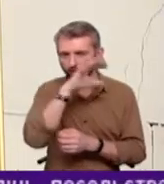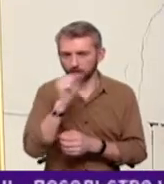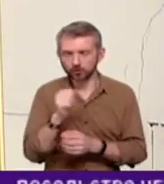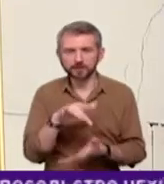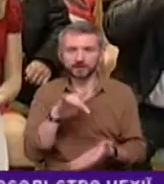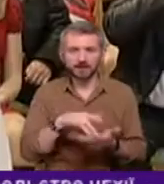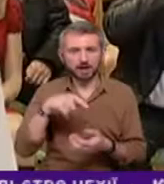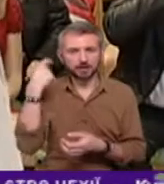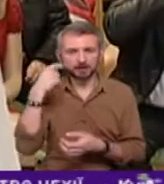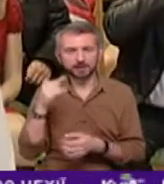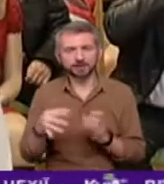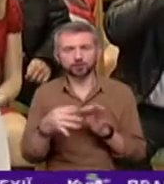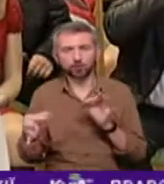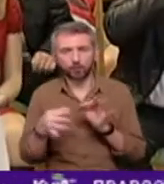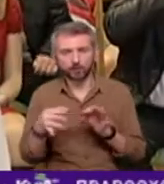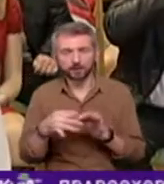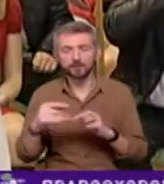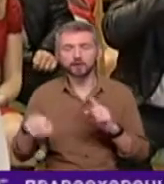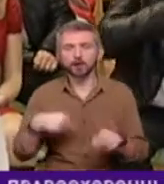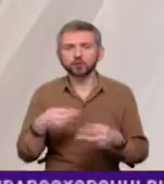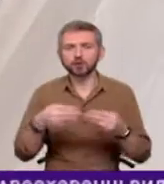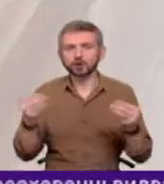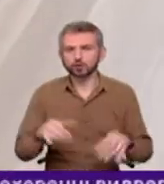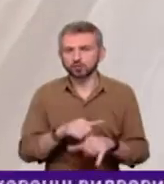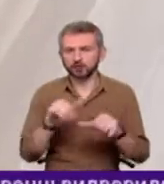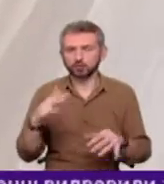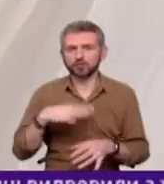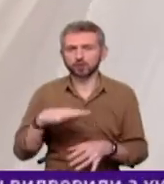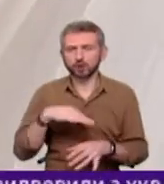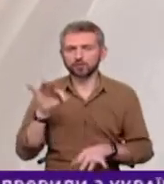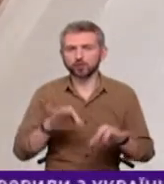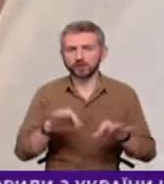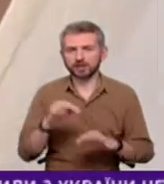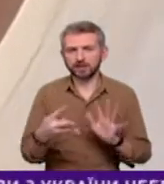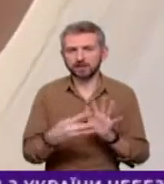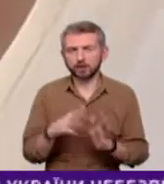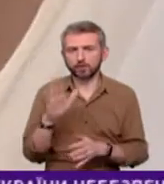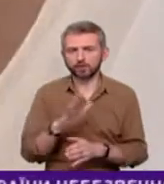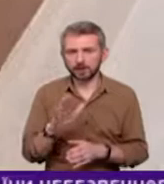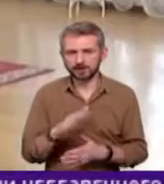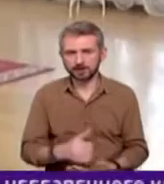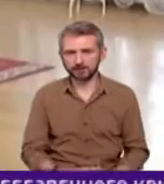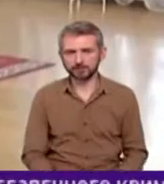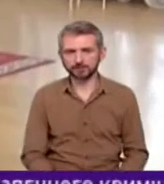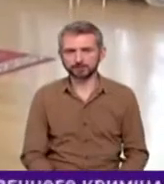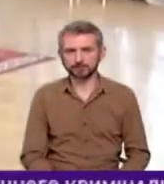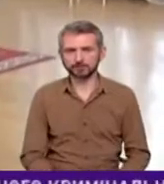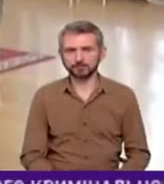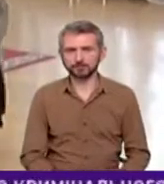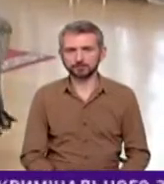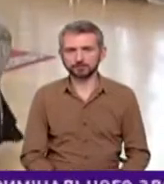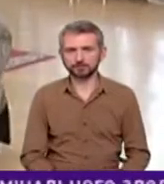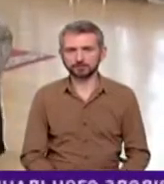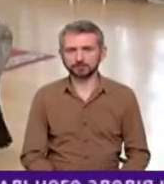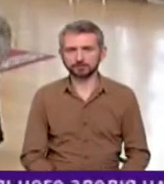Центральний, Дарницький та Солом'янський. Наступний шлюбний бум очікують вже восени, 9 вересня. Ольга Киселич, Олександр Гончаренко,